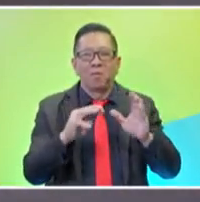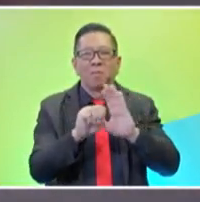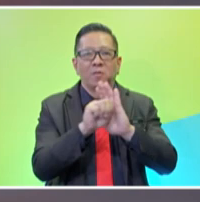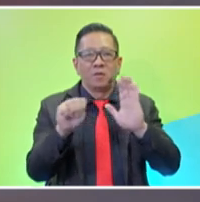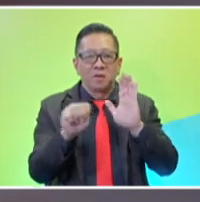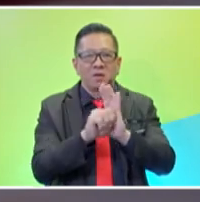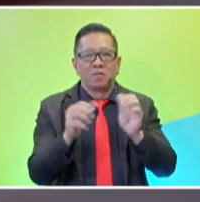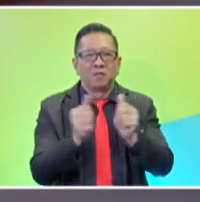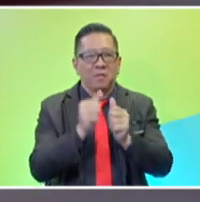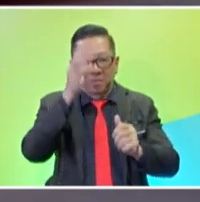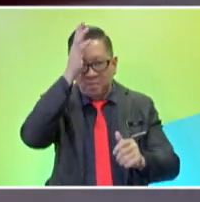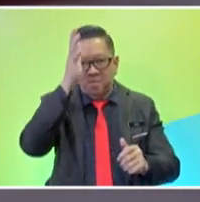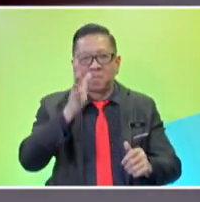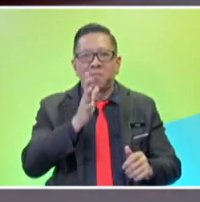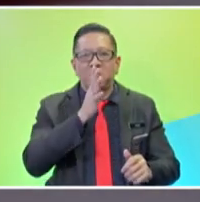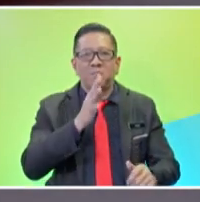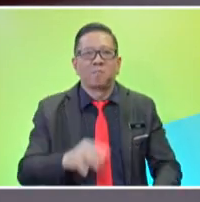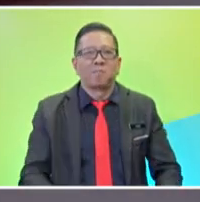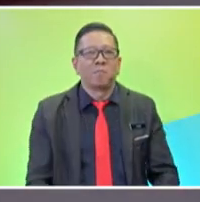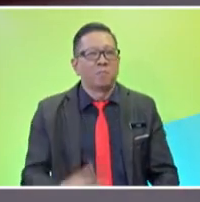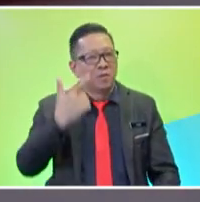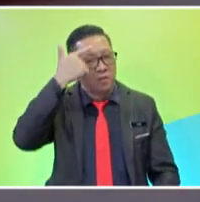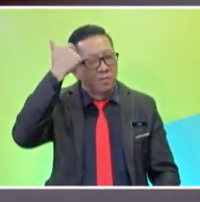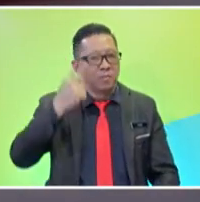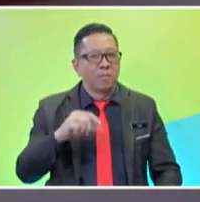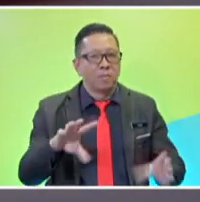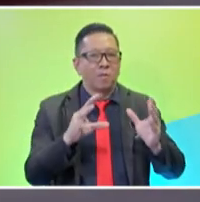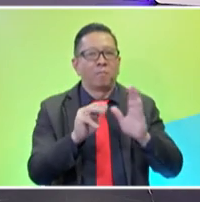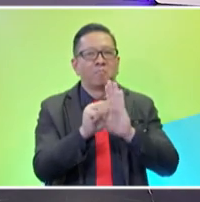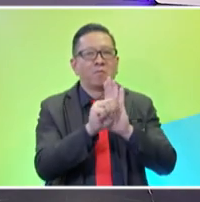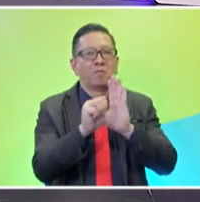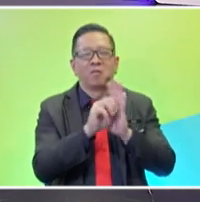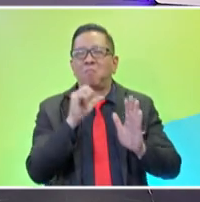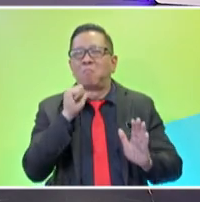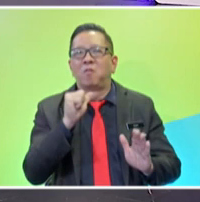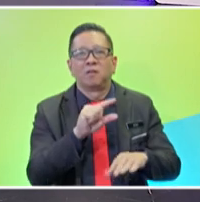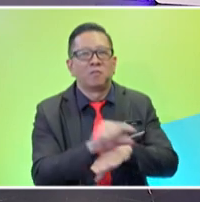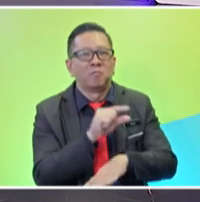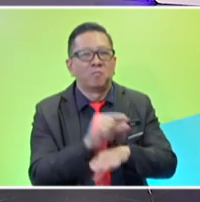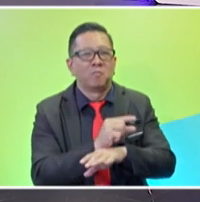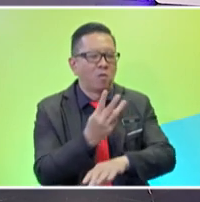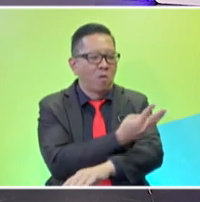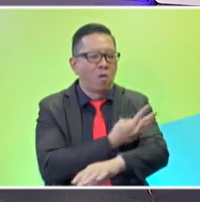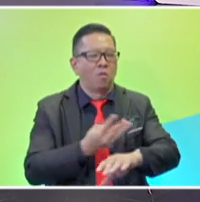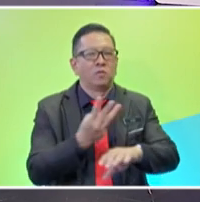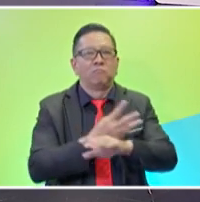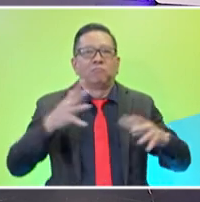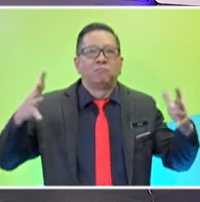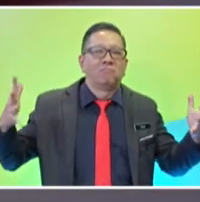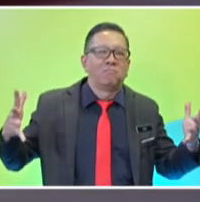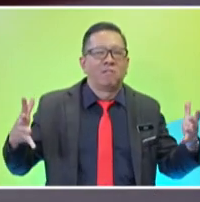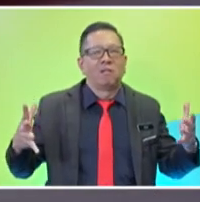tidak perlu kawasan yang betul-betul apa ada satu mejanya pun cukup sudah